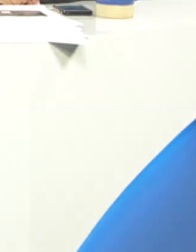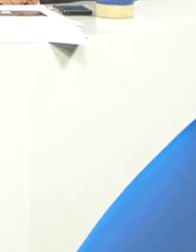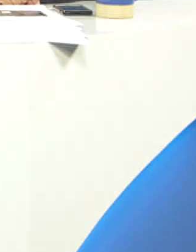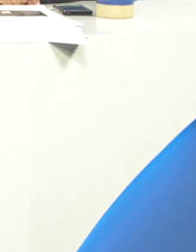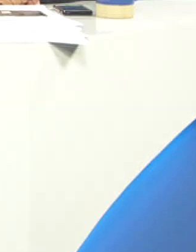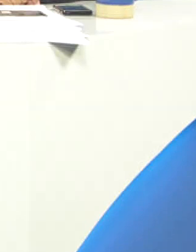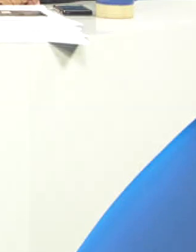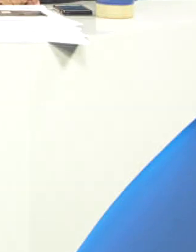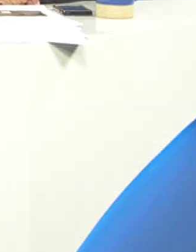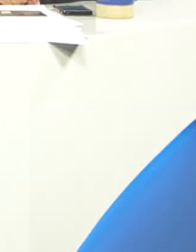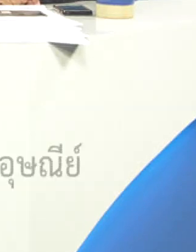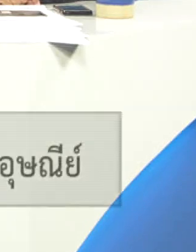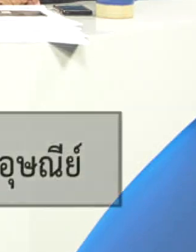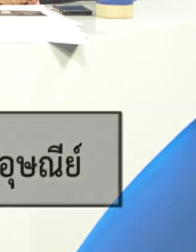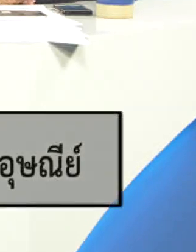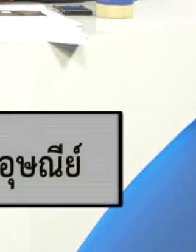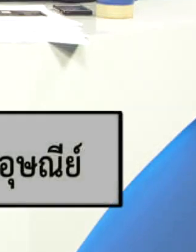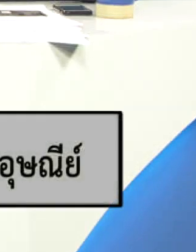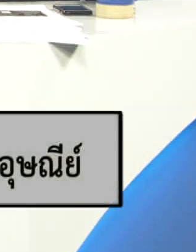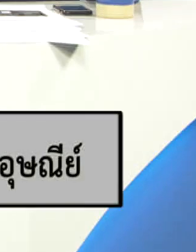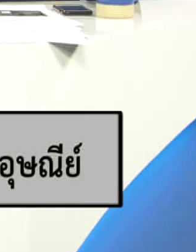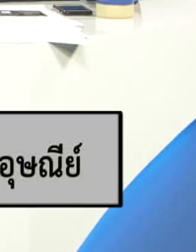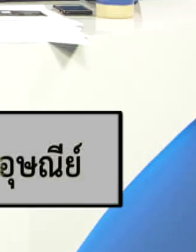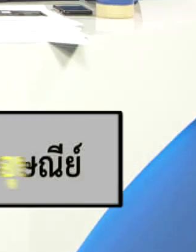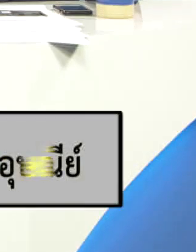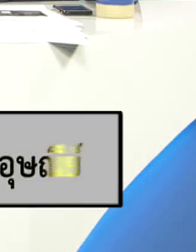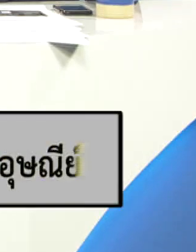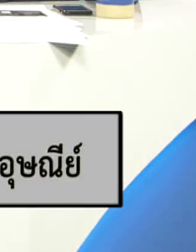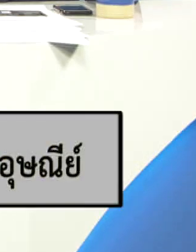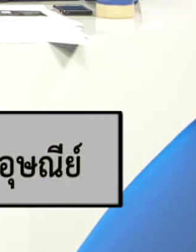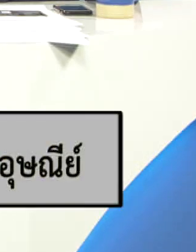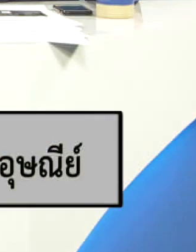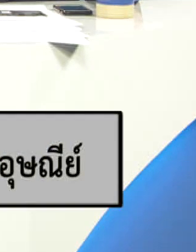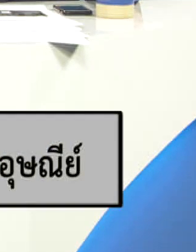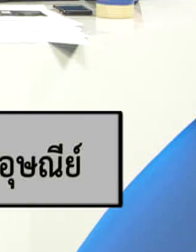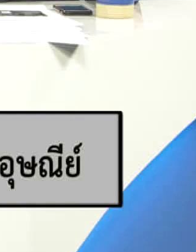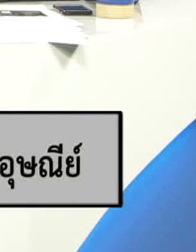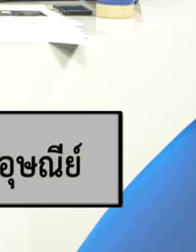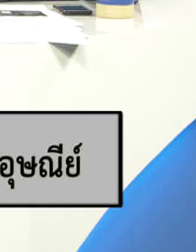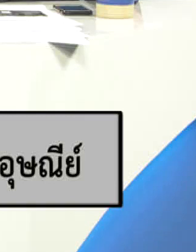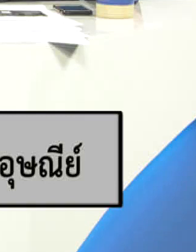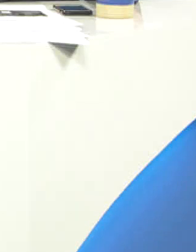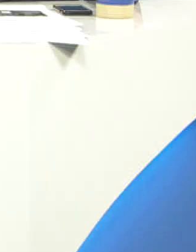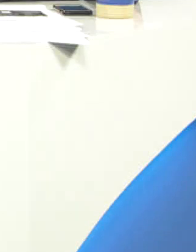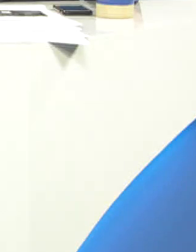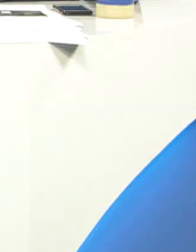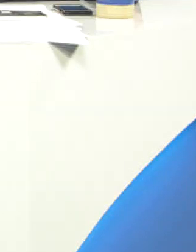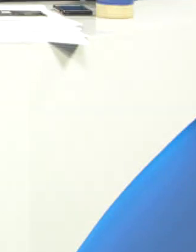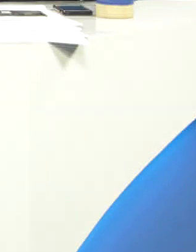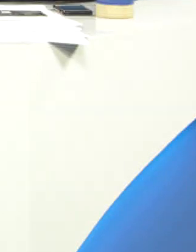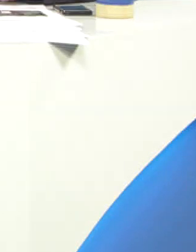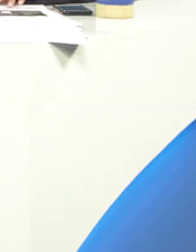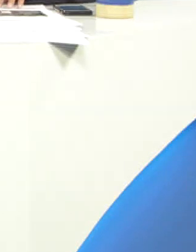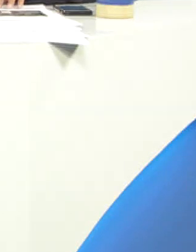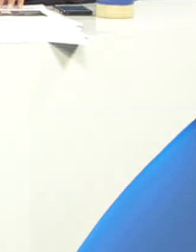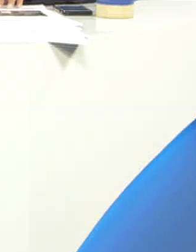ติมศักดิ์จารุปรานดิฉันอุษณีเอกอุษณีค่ะ ครับวันนี้ตัวเลขผู้ป่วยใหม่ของไทยเหลือแค่38